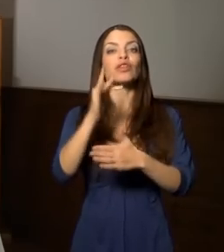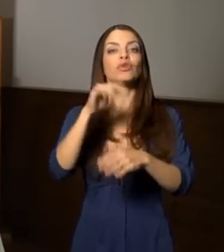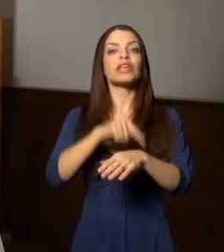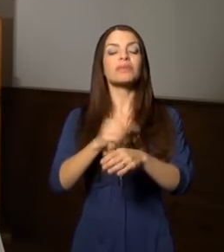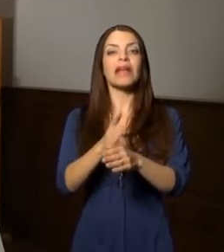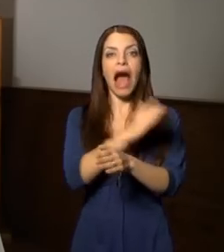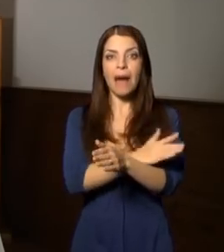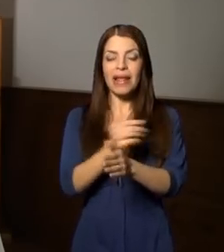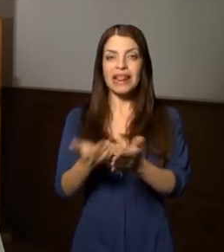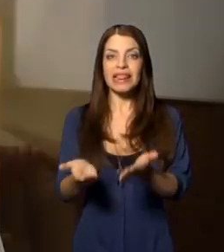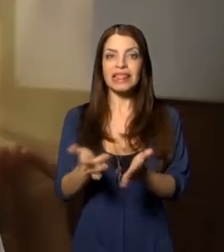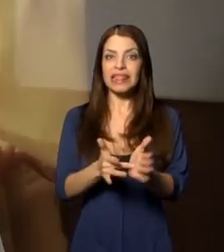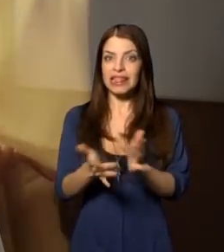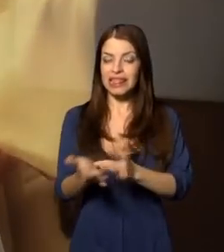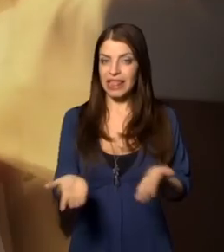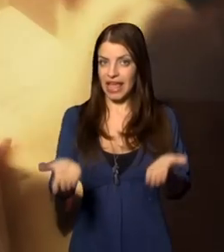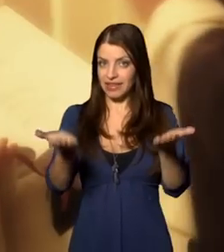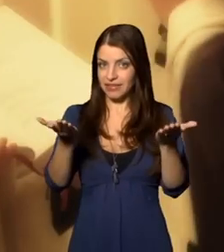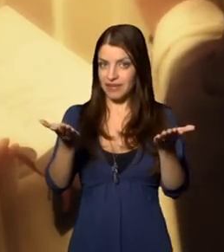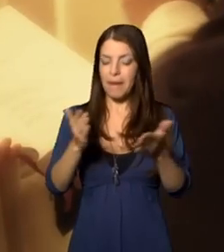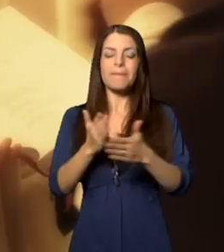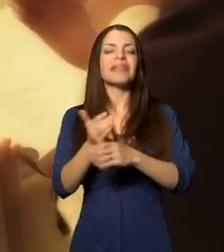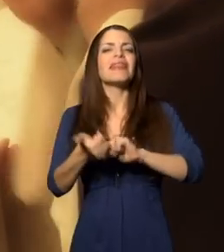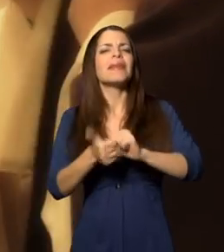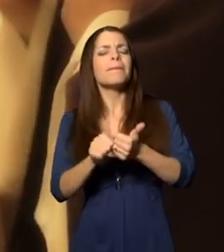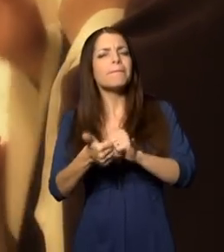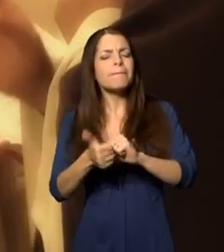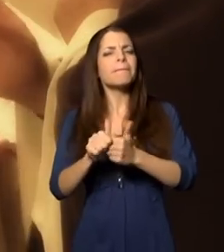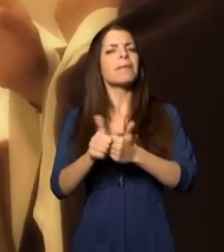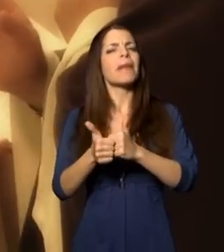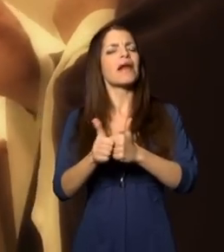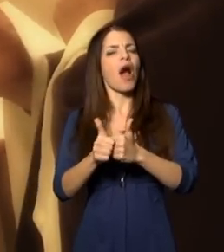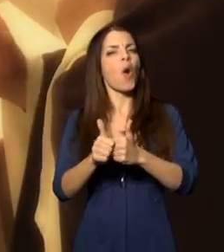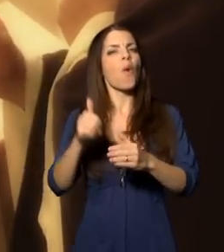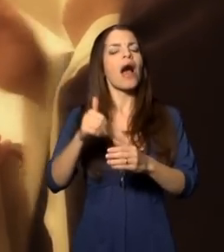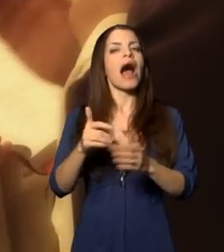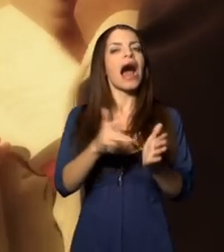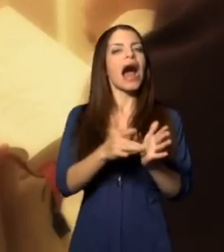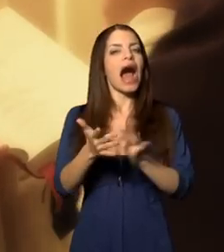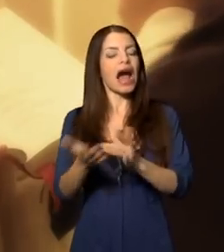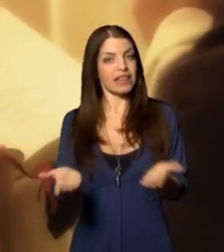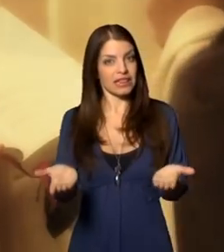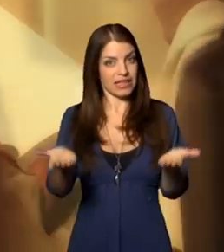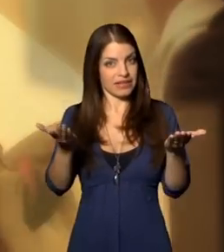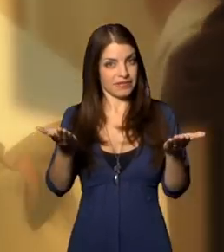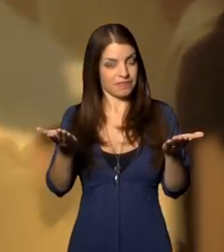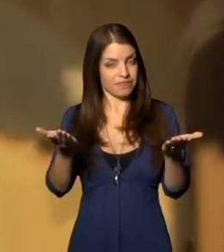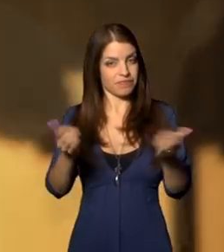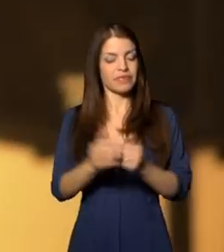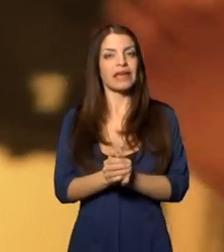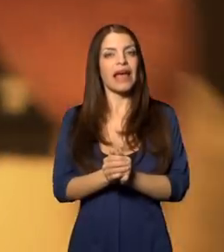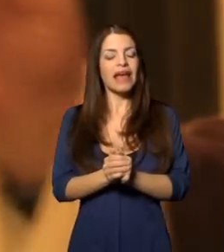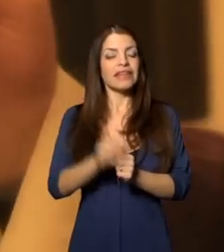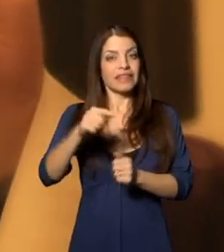hu l-bidu tar-randan, aħna bdejna nħejju ruħna għal dan il-misteru tal-Għid. F'dik